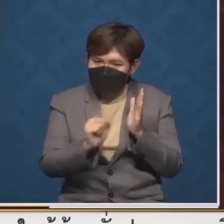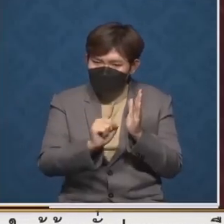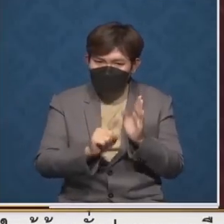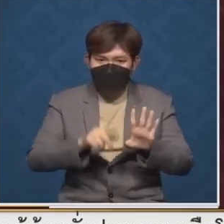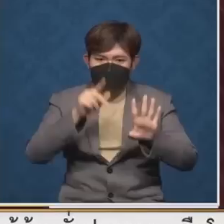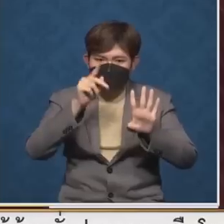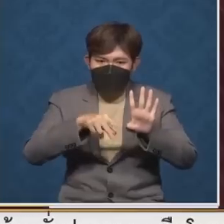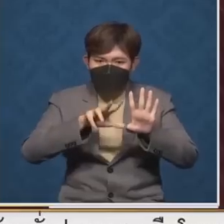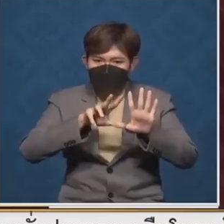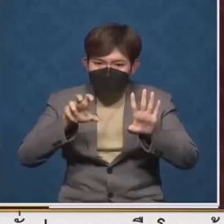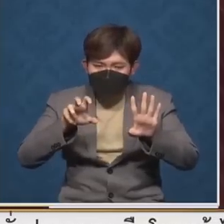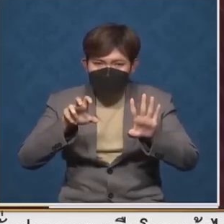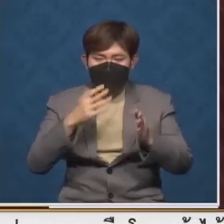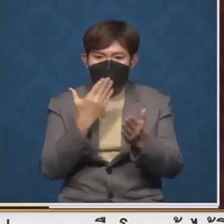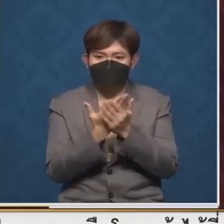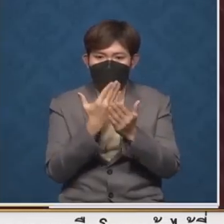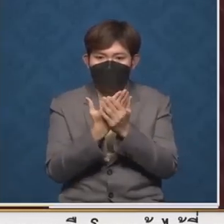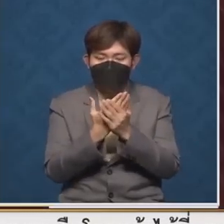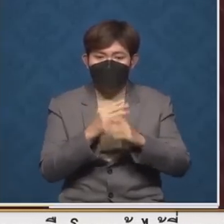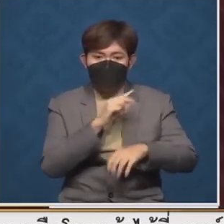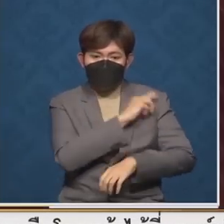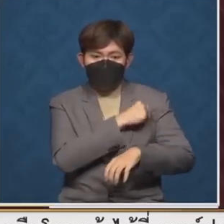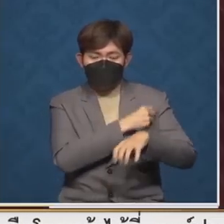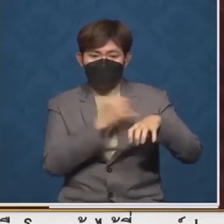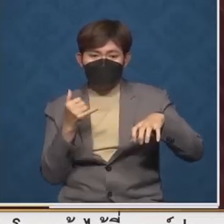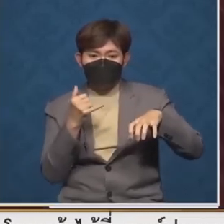4,300 บาทค่าแงจมูกในโง born Québec